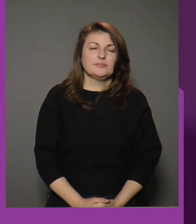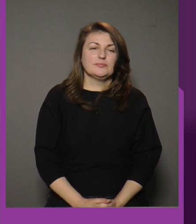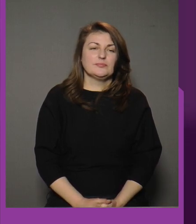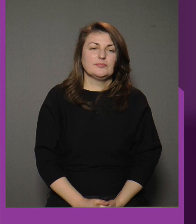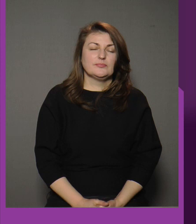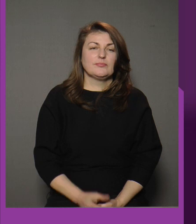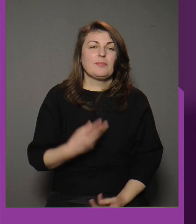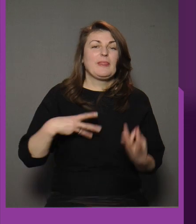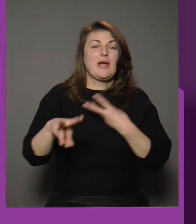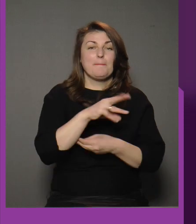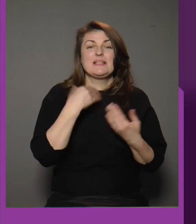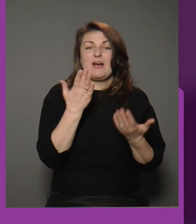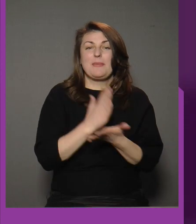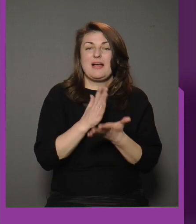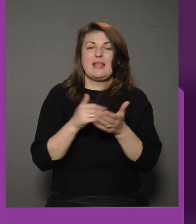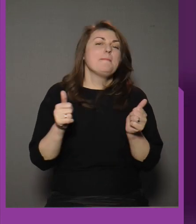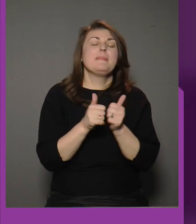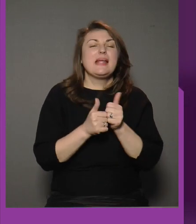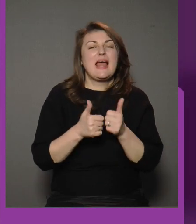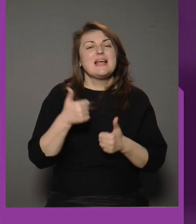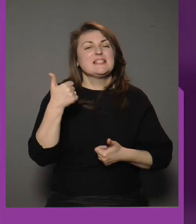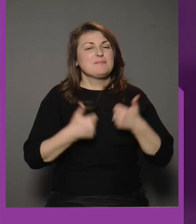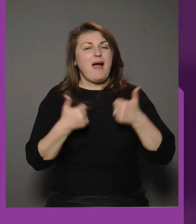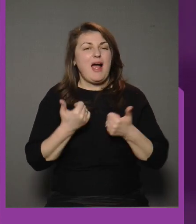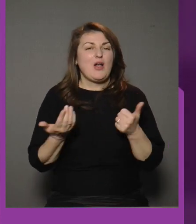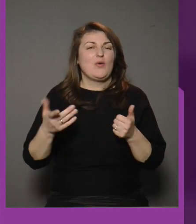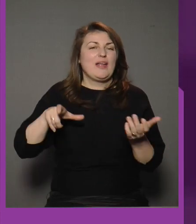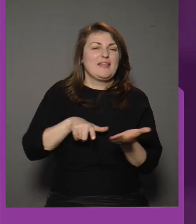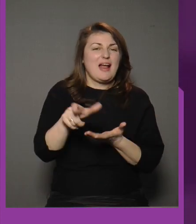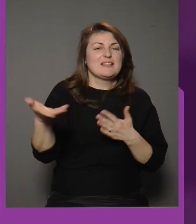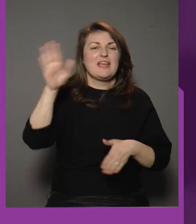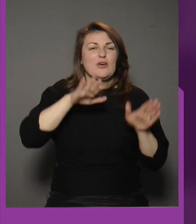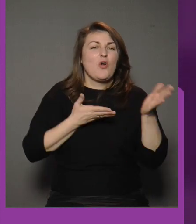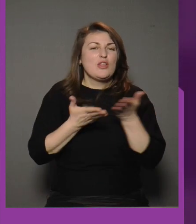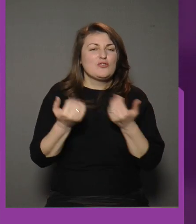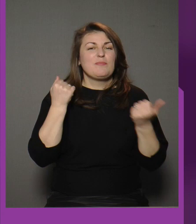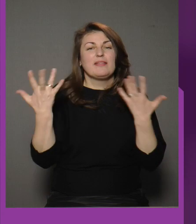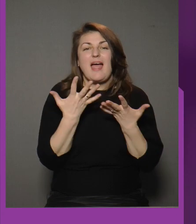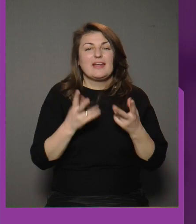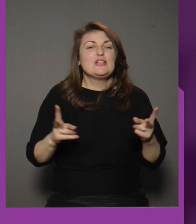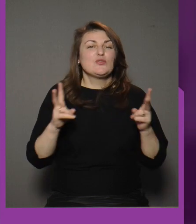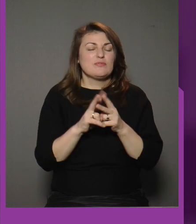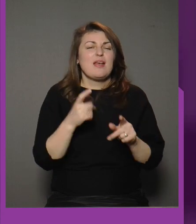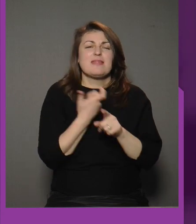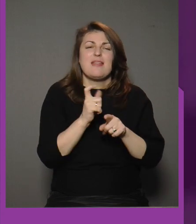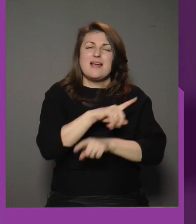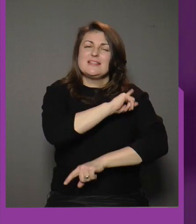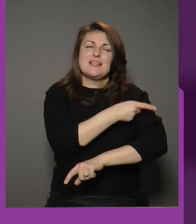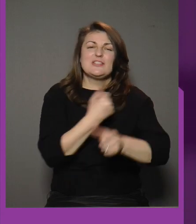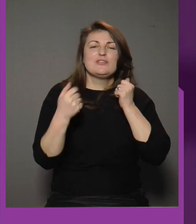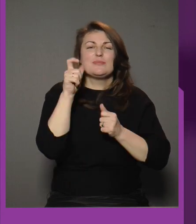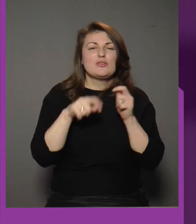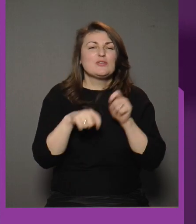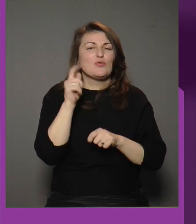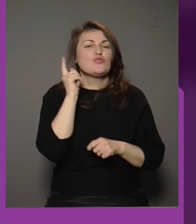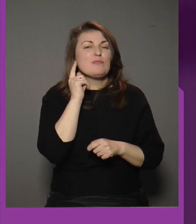Ми з вами знаходимося біля змагальної траси з гірськолижного спорту, на якій зустрінуться найсильніші спортсмени з